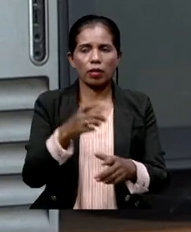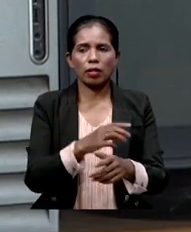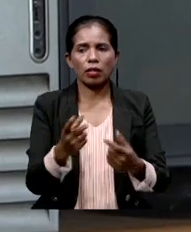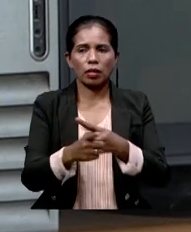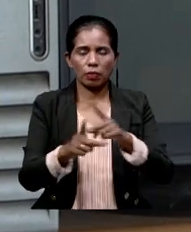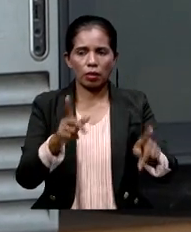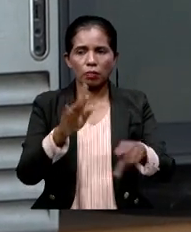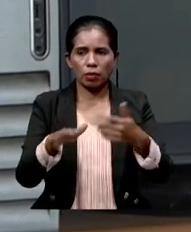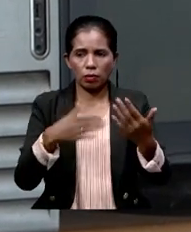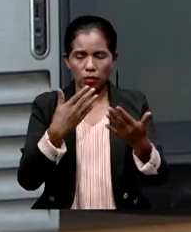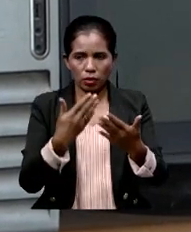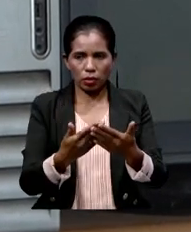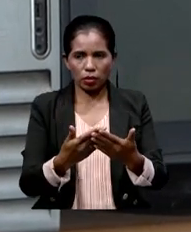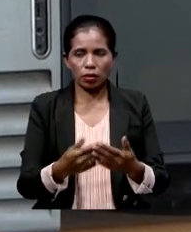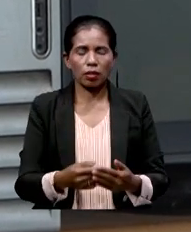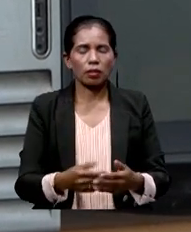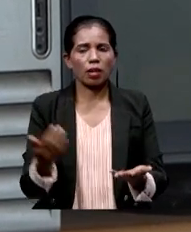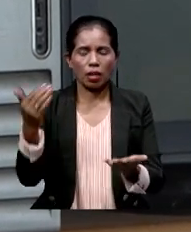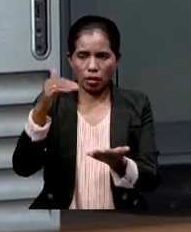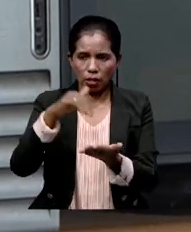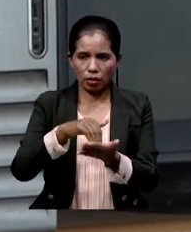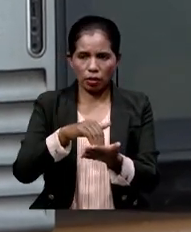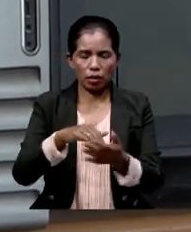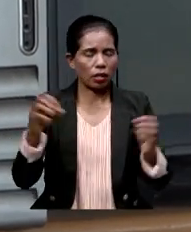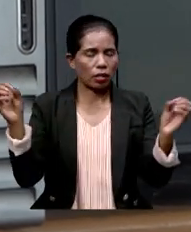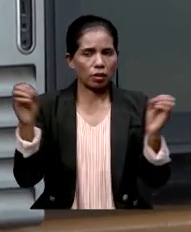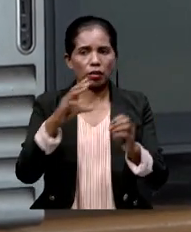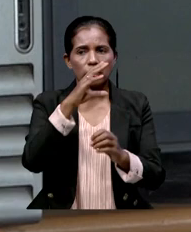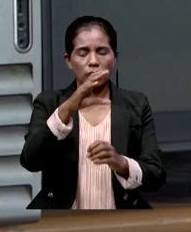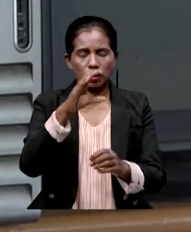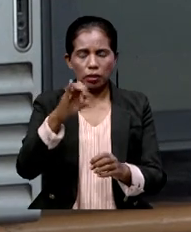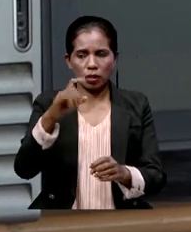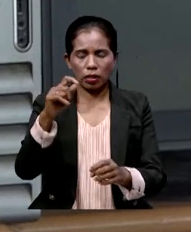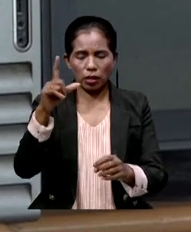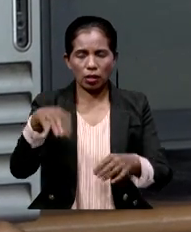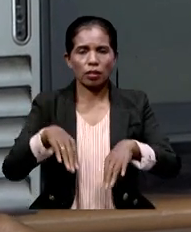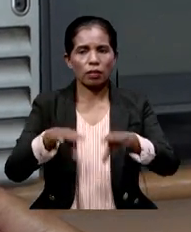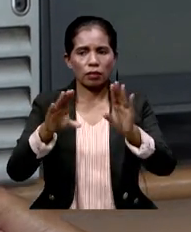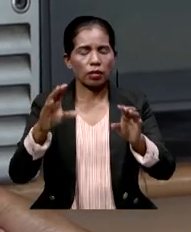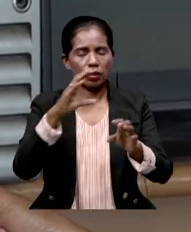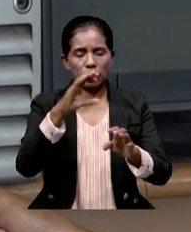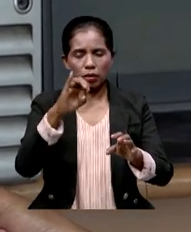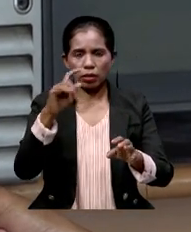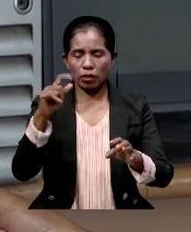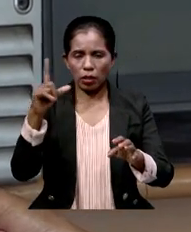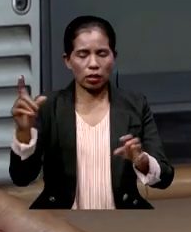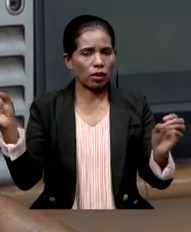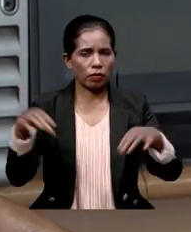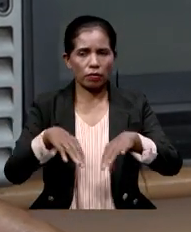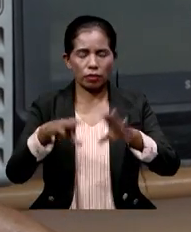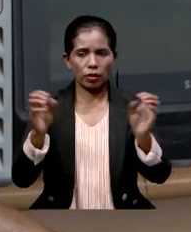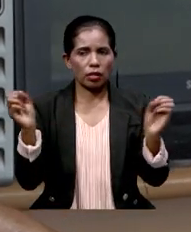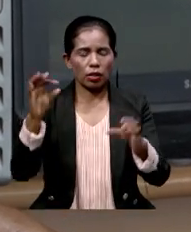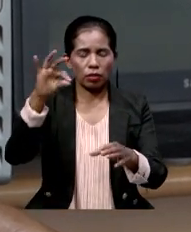klien di sira tu tu mai be dalih datang Lao se sitil ma tu fahang, fahang, se sitil se la fahang. Se sitil mo se la